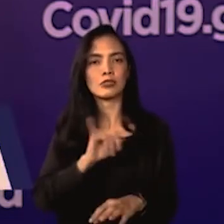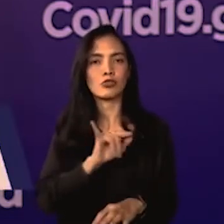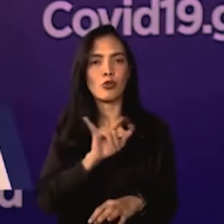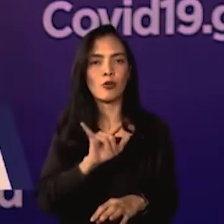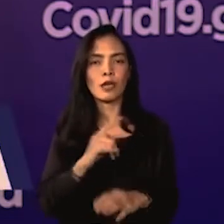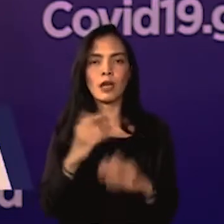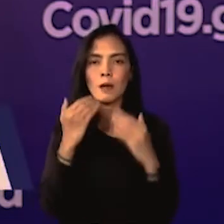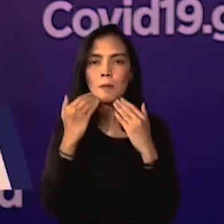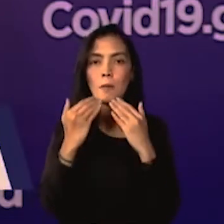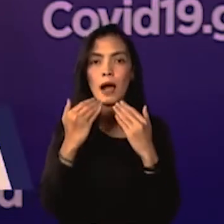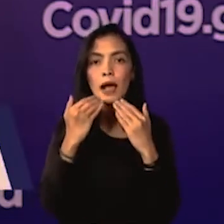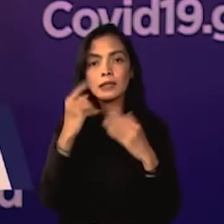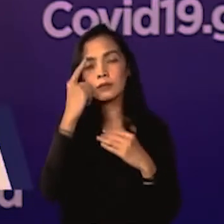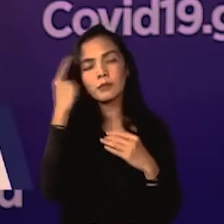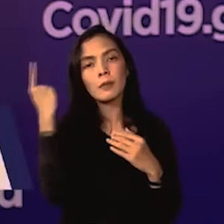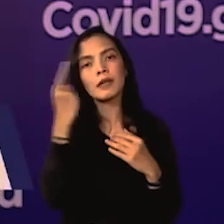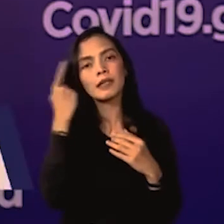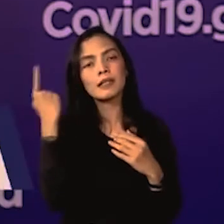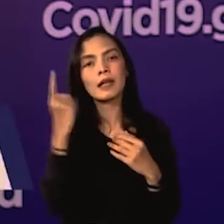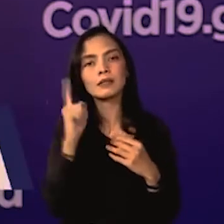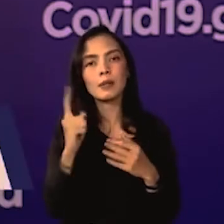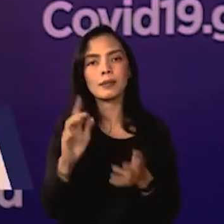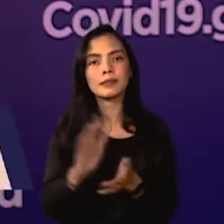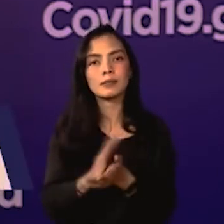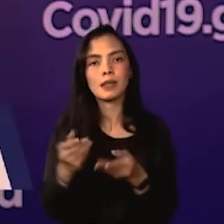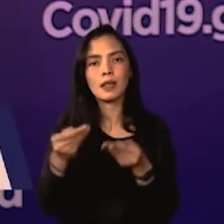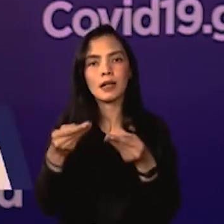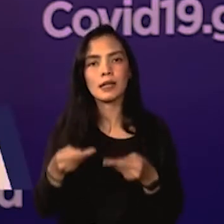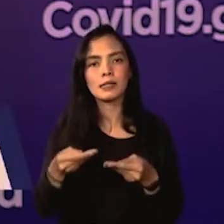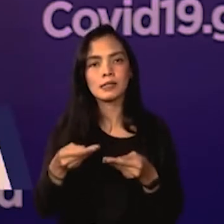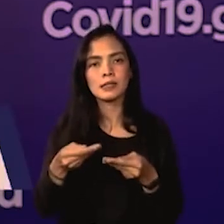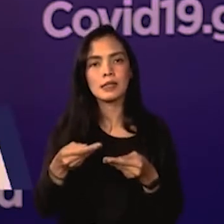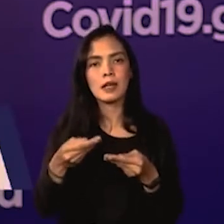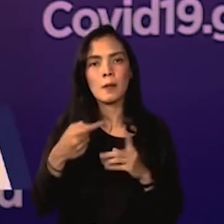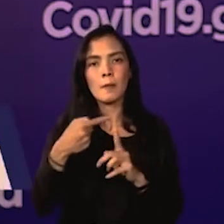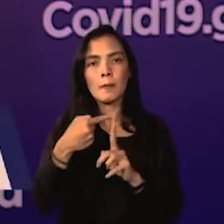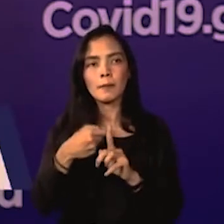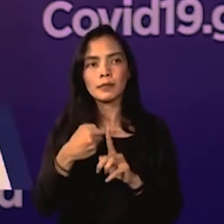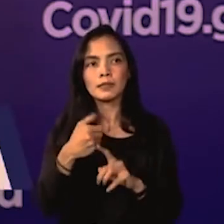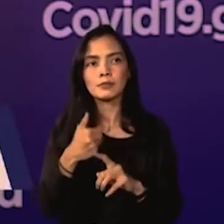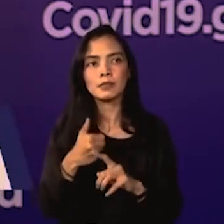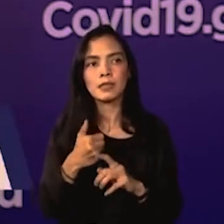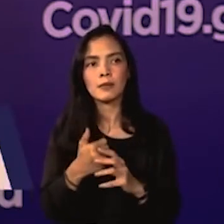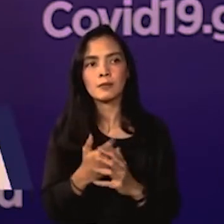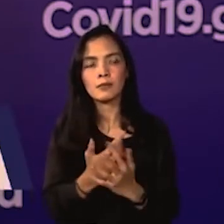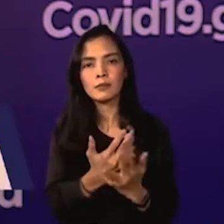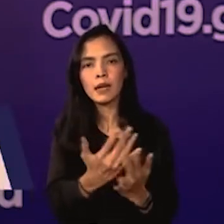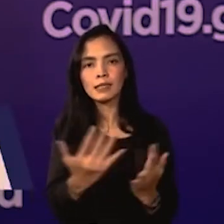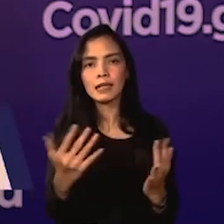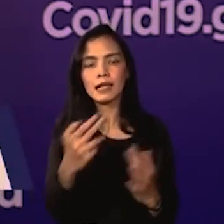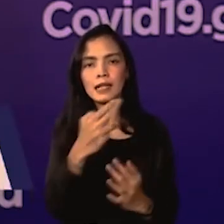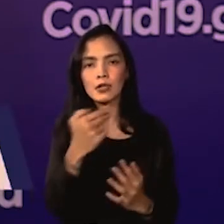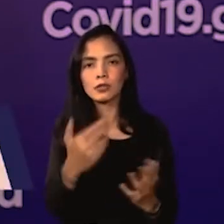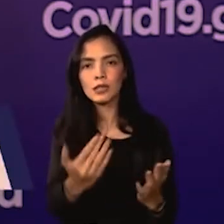pemerintah yang telah memberikan kesempatan kepada kami serta bisa mengajak kepada